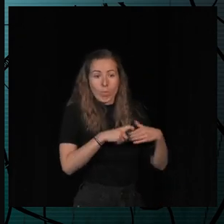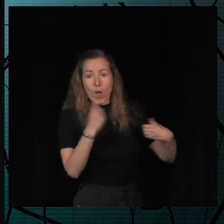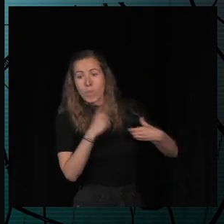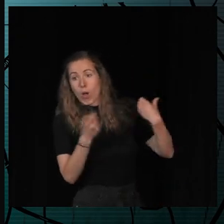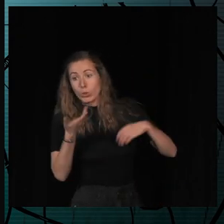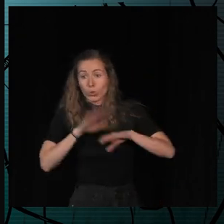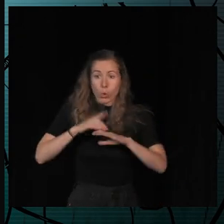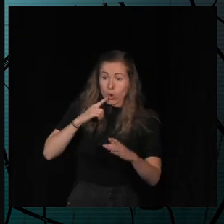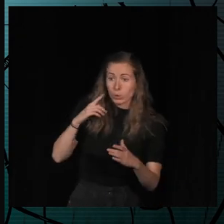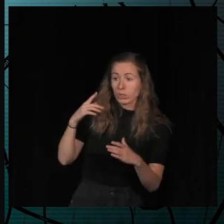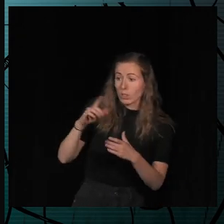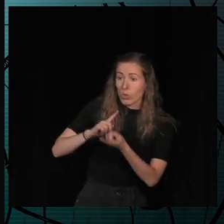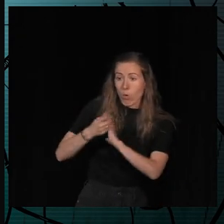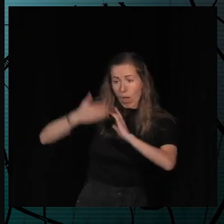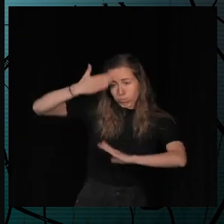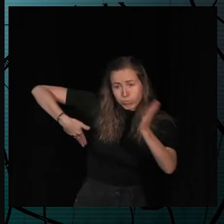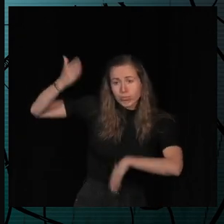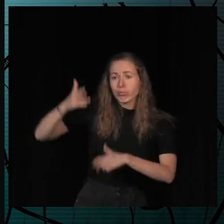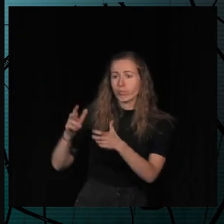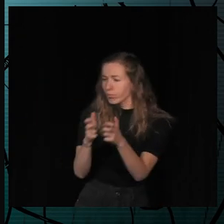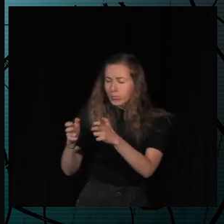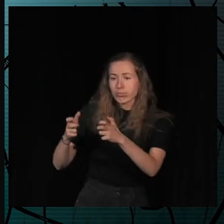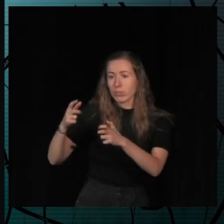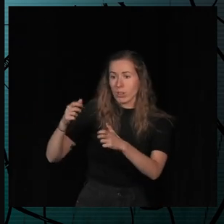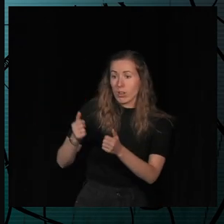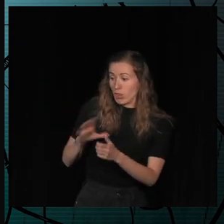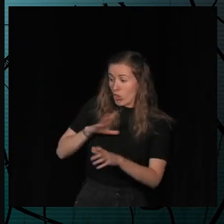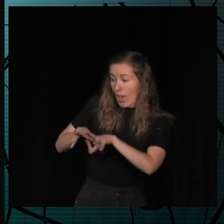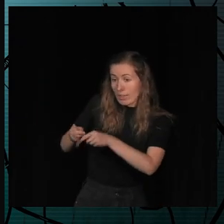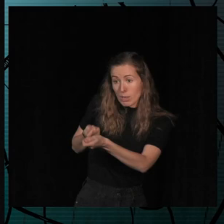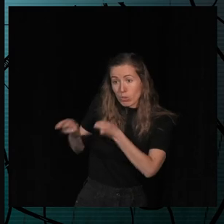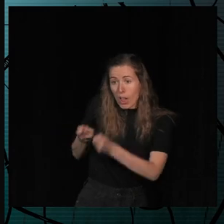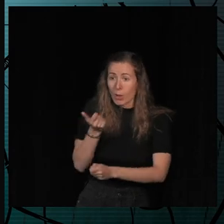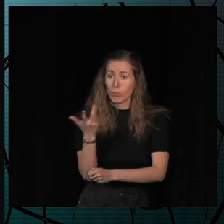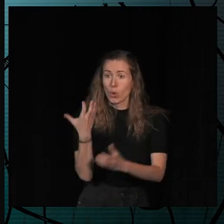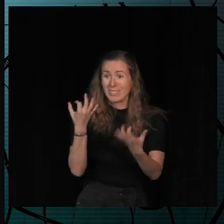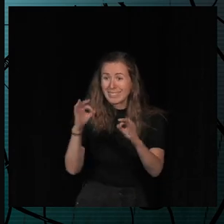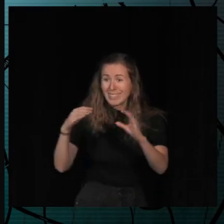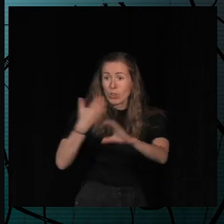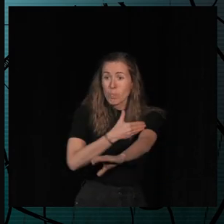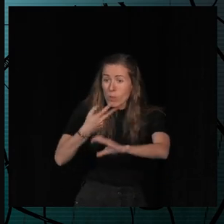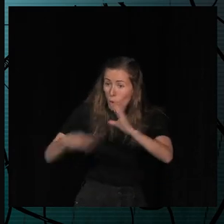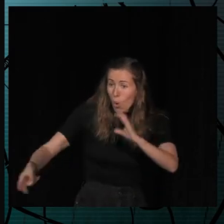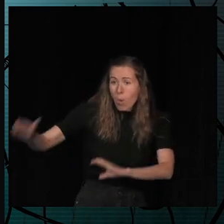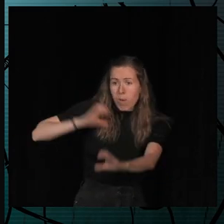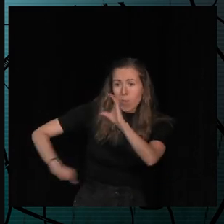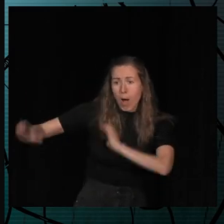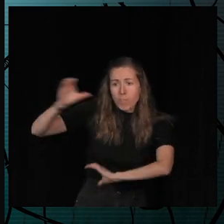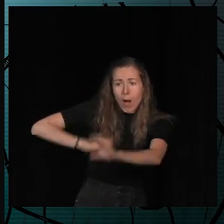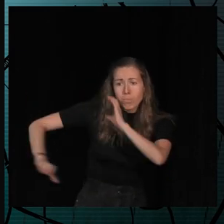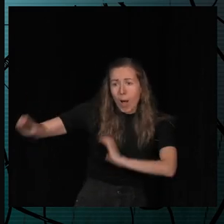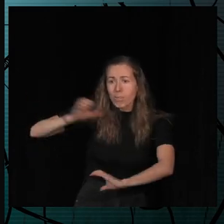ont des équipes de plusieurs dizaines de personnes qu' le manag euh et grâce aux jeux vidéos ils ont eu envie d'aller dans des